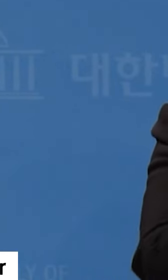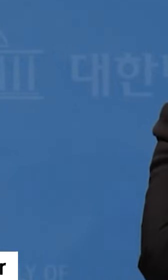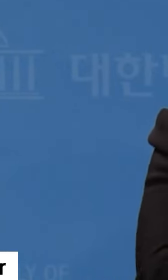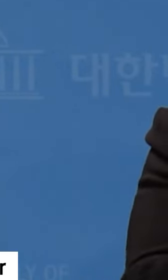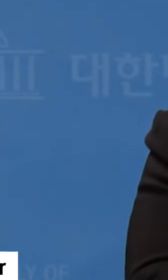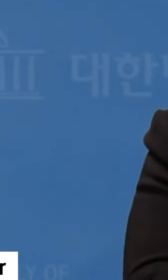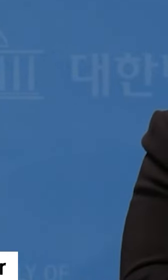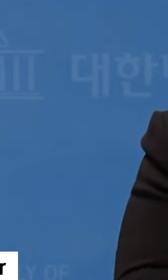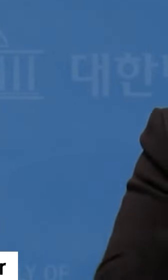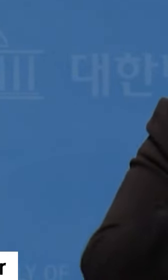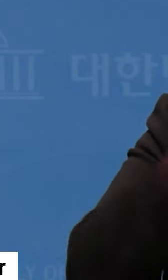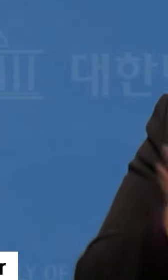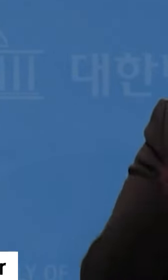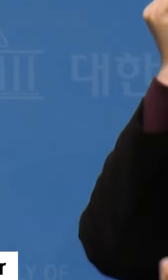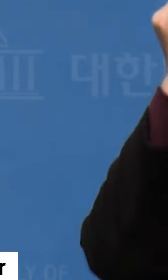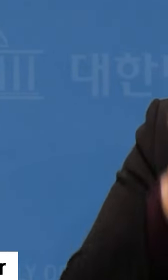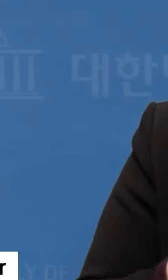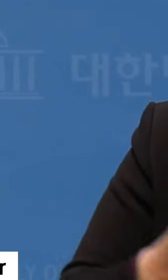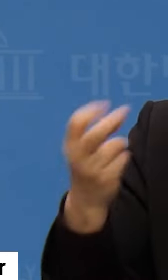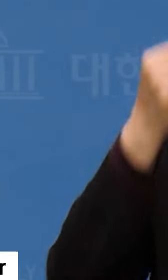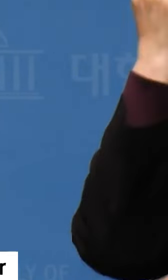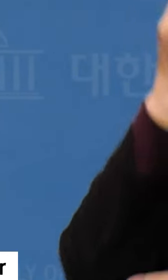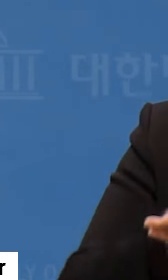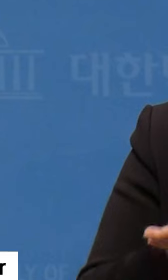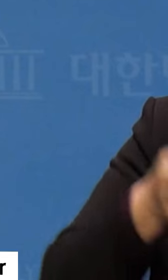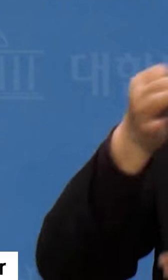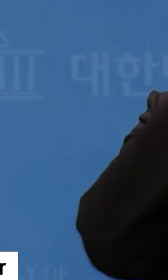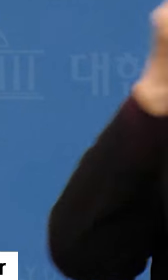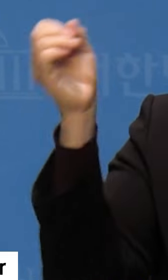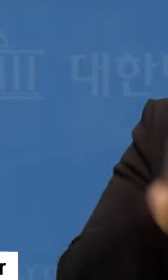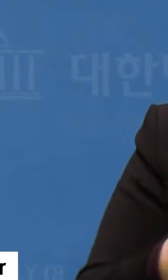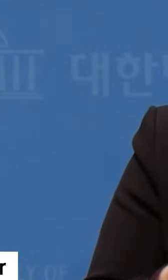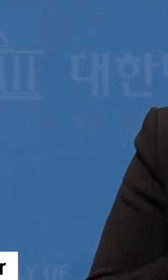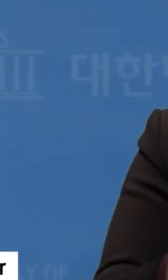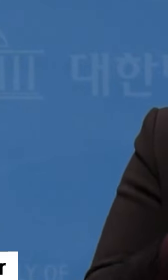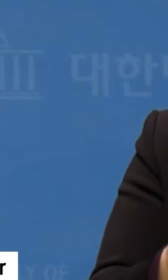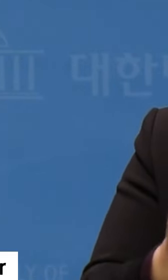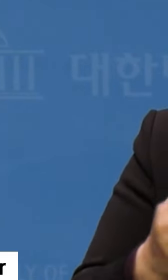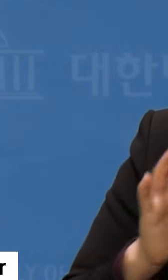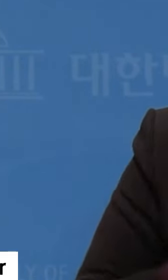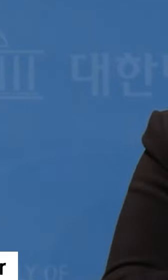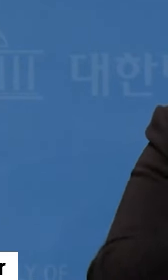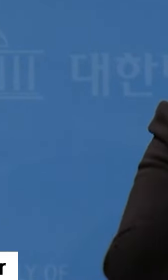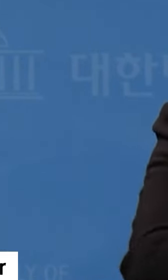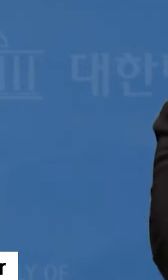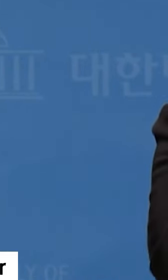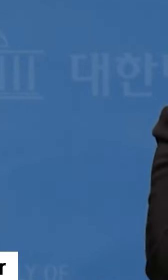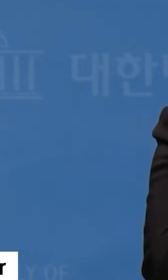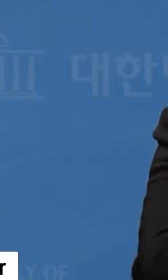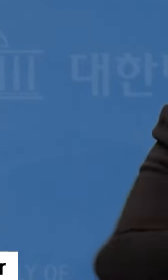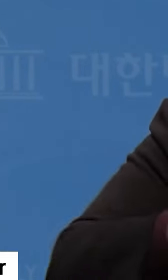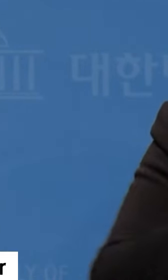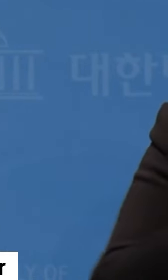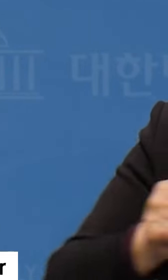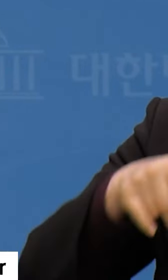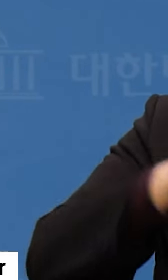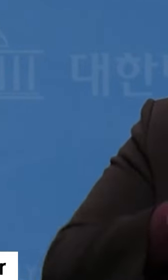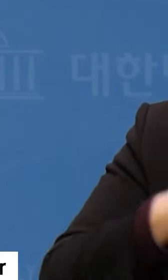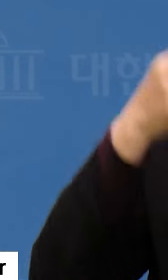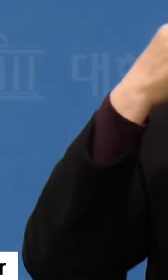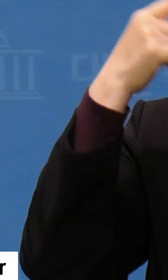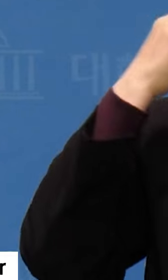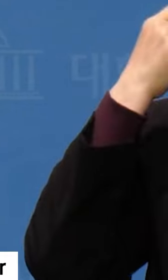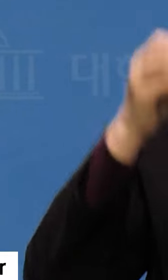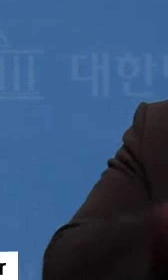민주적 원칙과 헌법적 가치를 무시하고 거부권을 남발하는 등 국민의 여론을 무시한